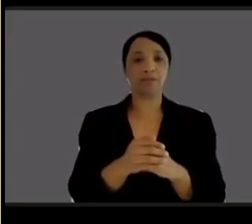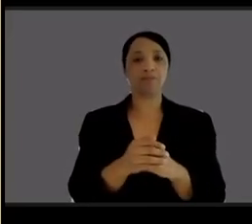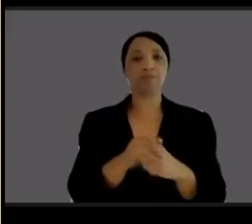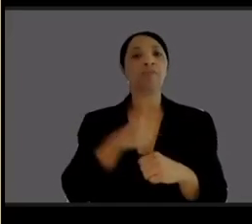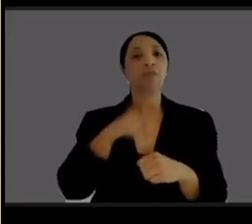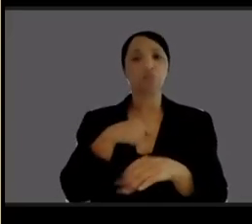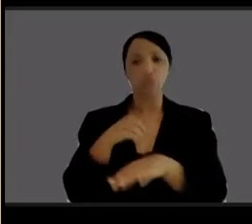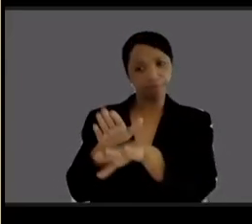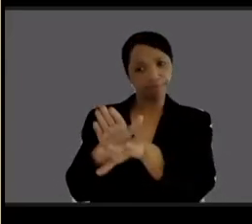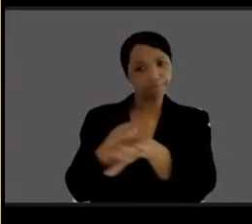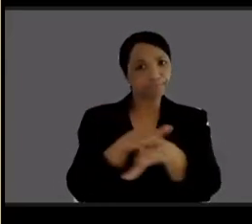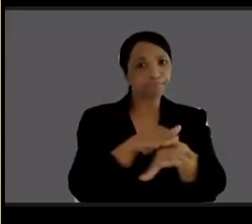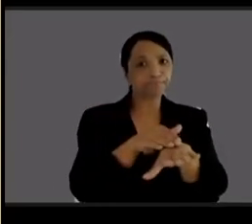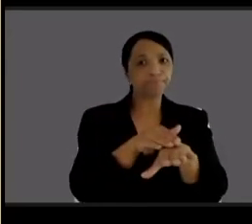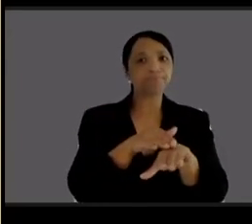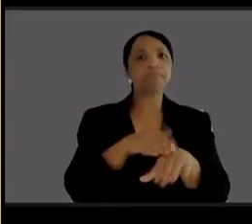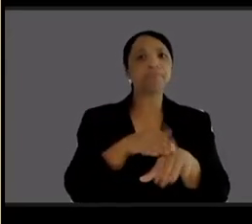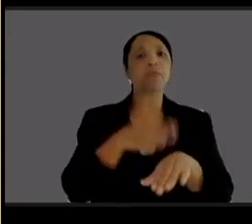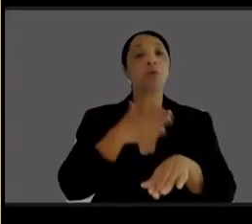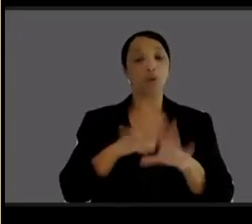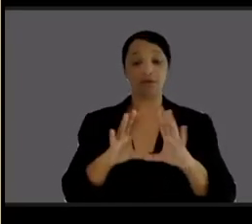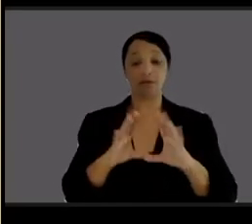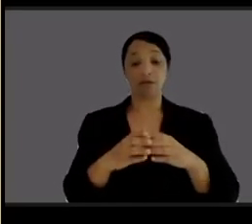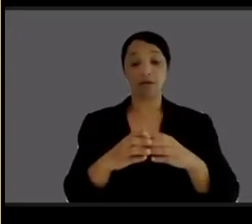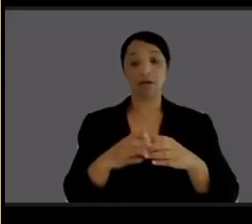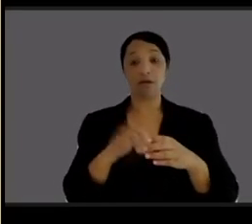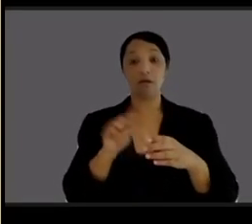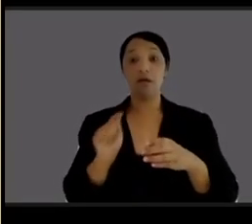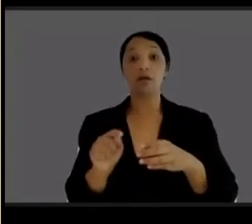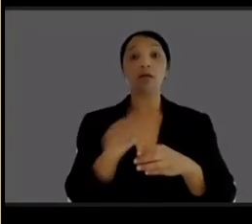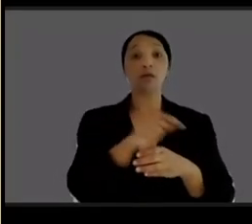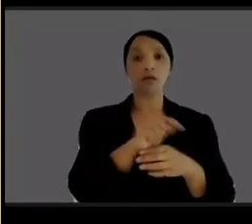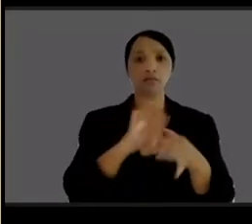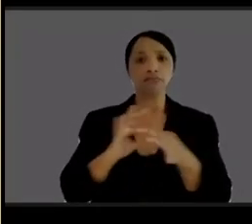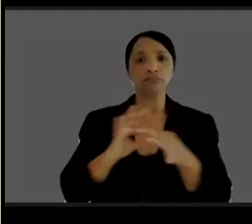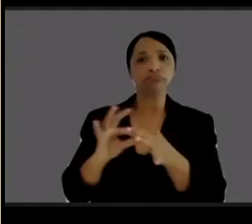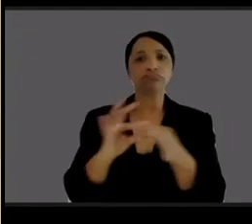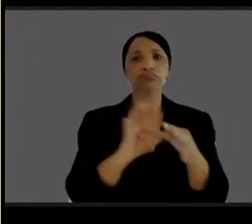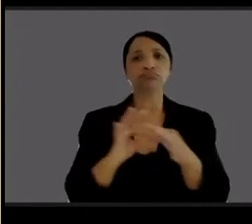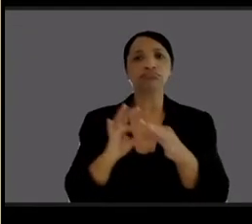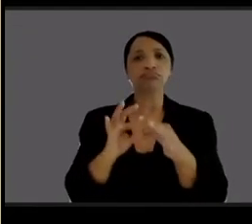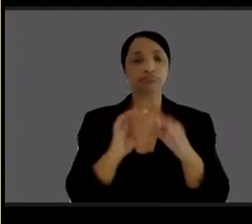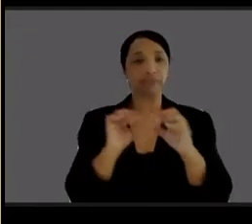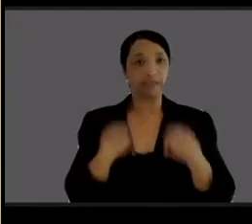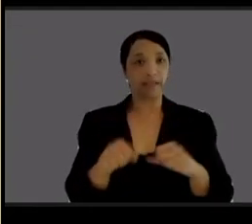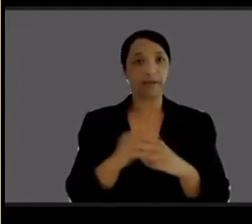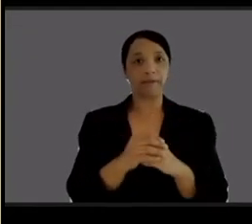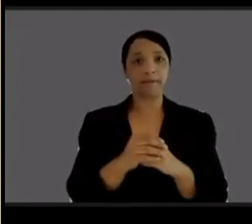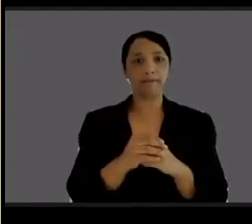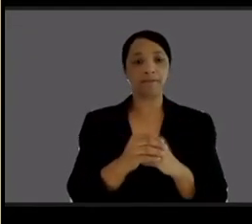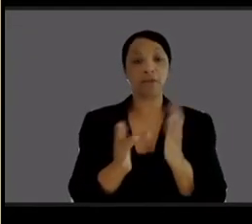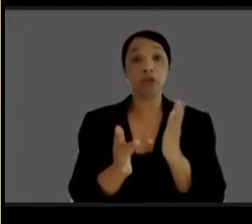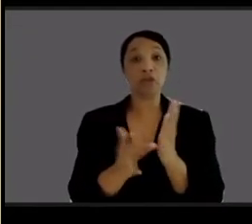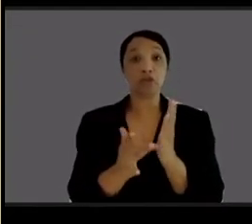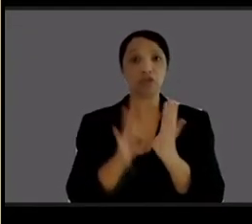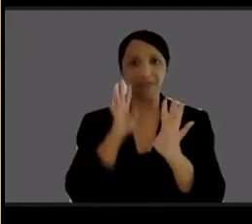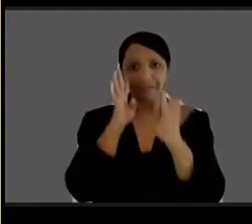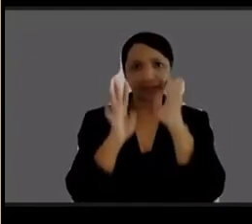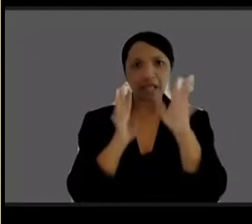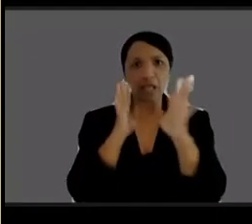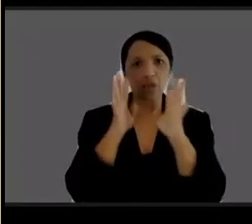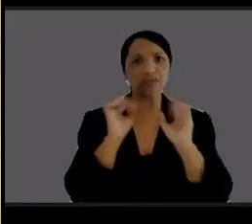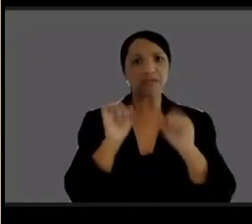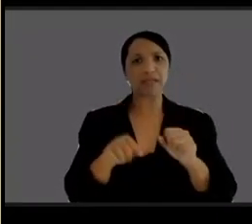nous respections nos engagements. Nous appelons de nos voeux un engagement de chaque partie prenante. En